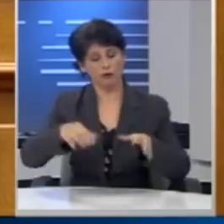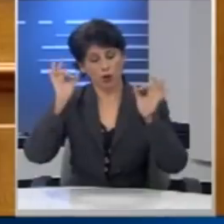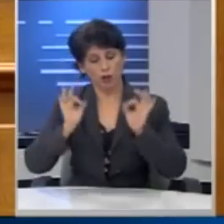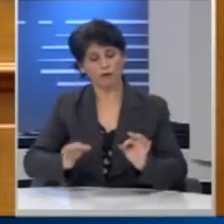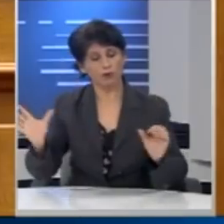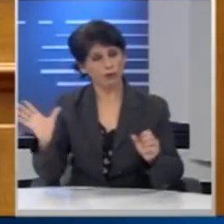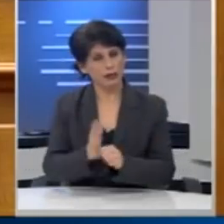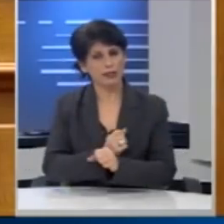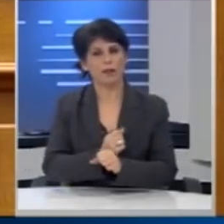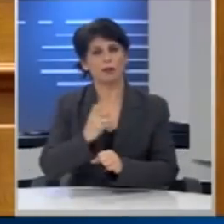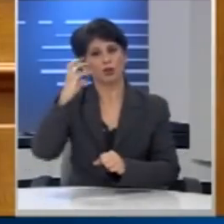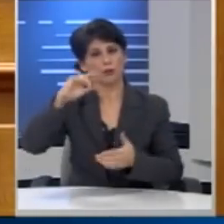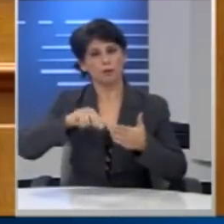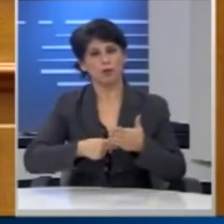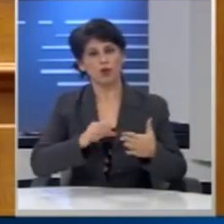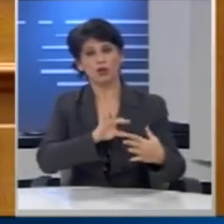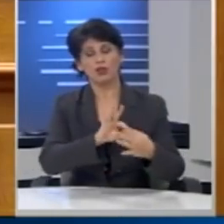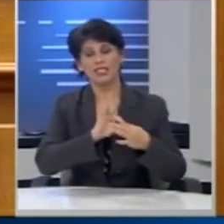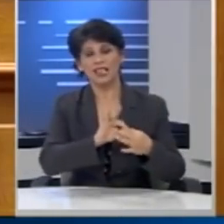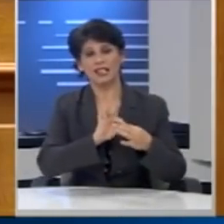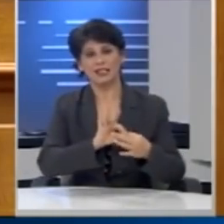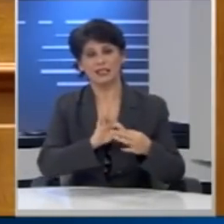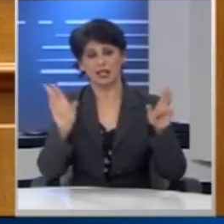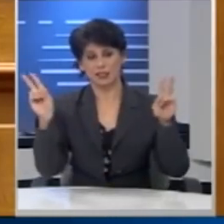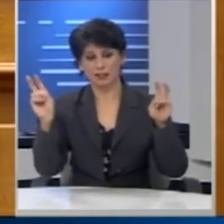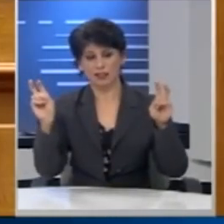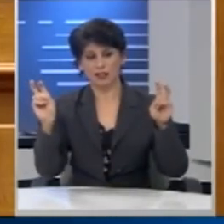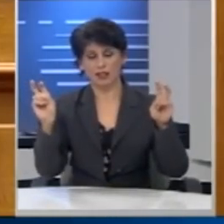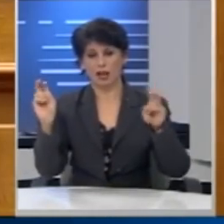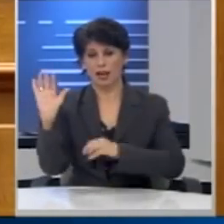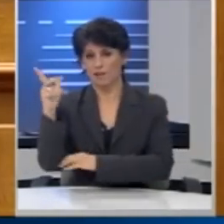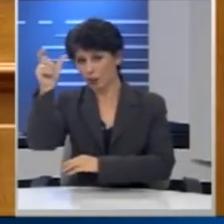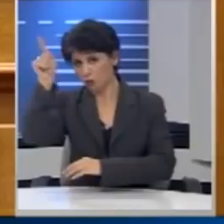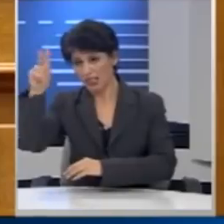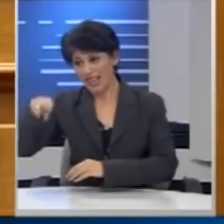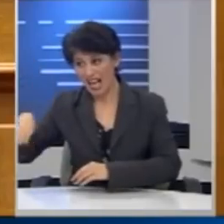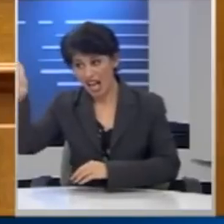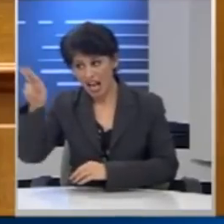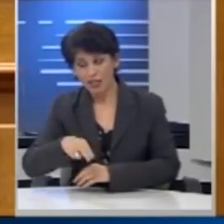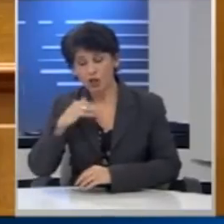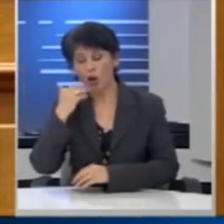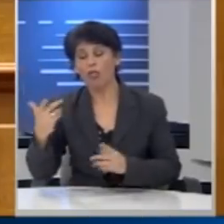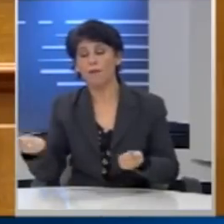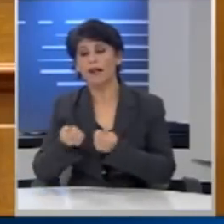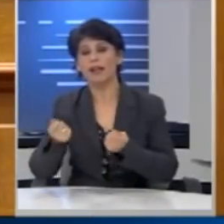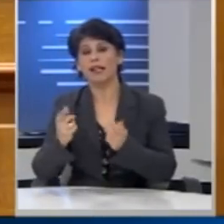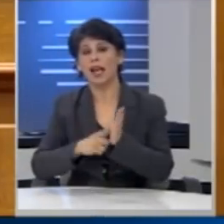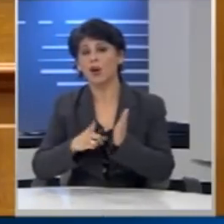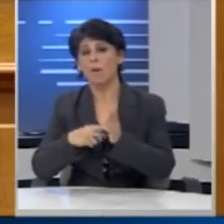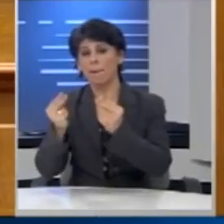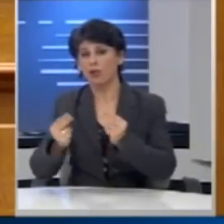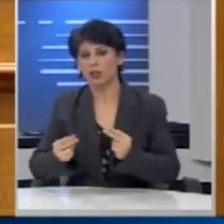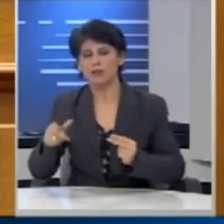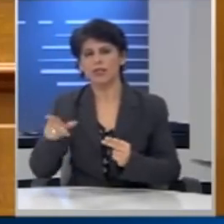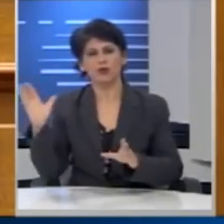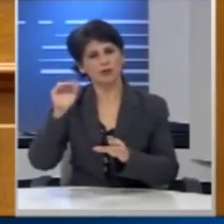ακριβώς πετύχαμε. Το μνημόνιο συνεργασίας εντός εισαγωγικών Λιβύης-Τουρκίας είναι άκυρο, δεν παράγει έννομα αποτελέσματα και